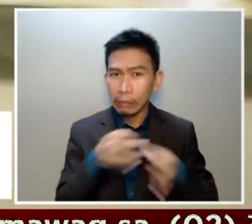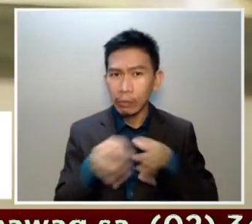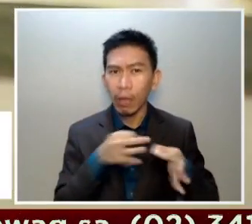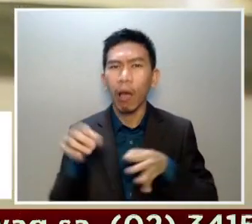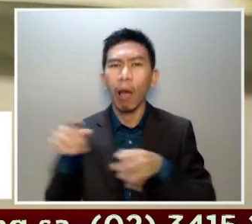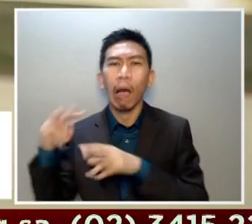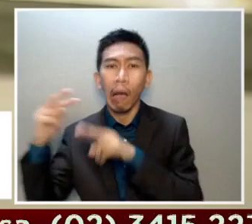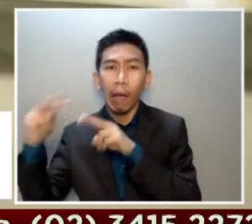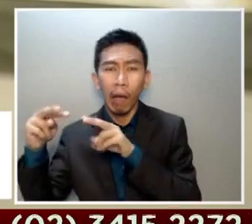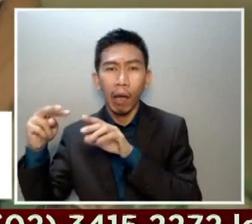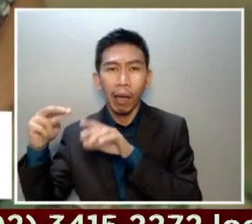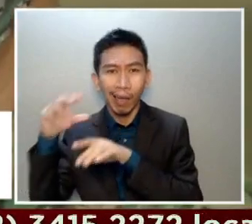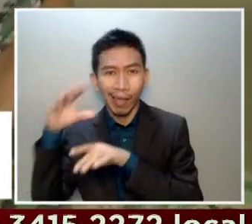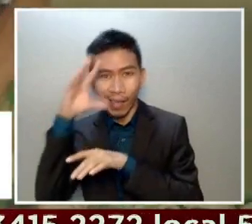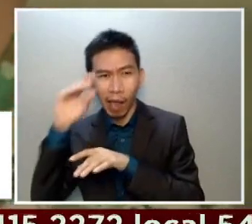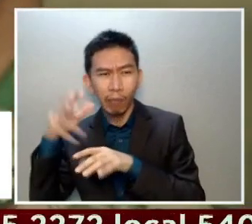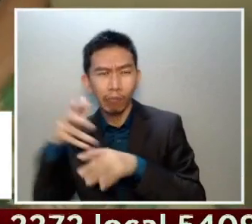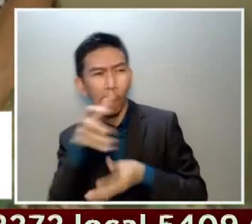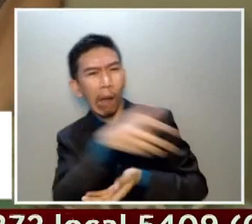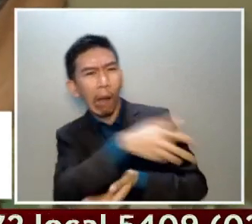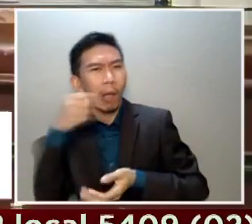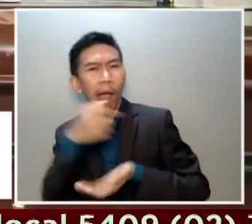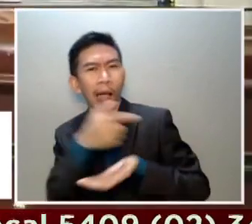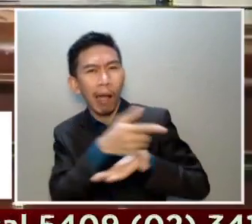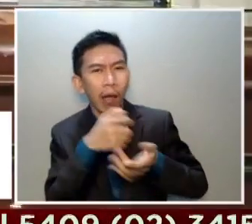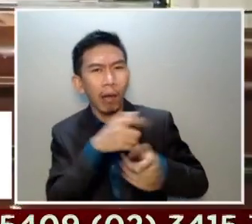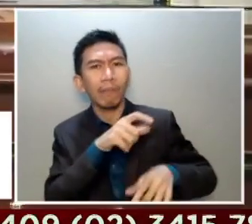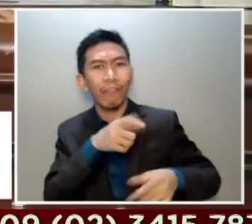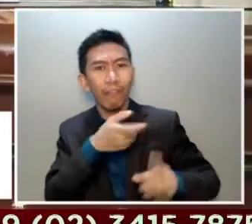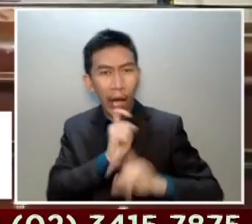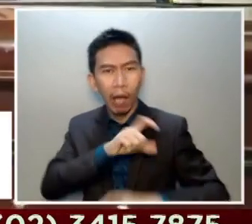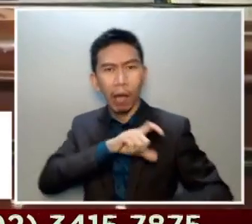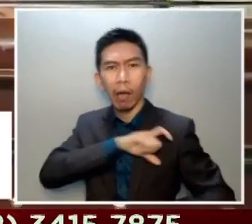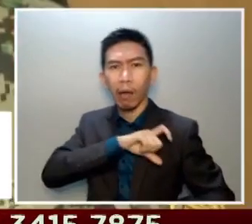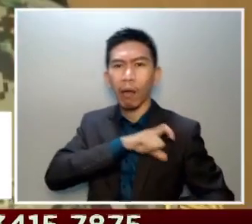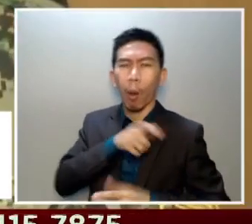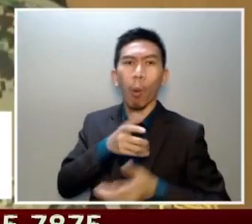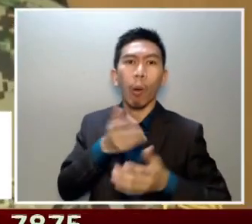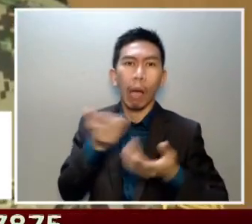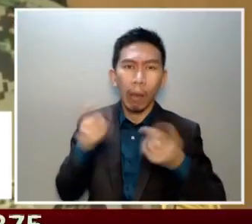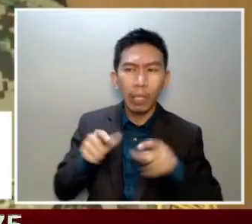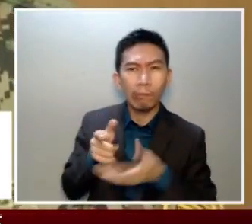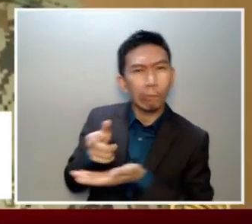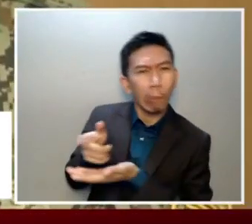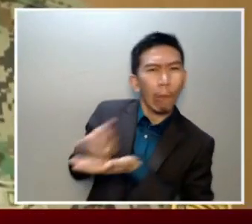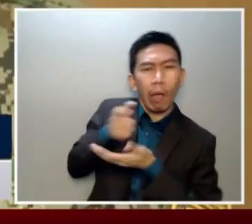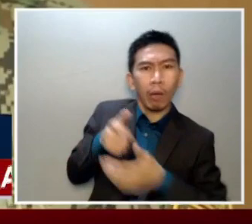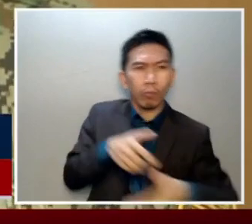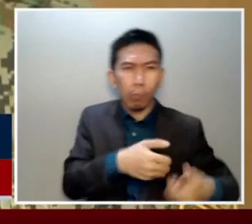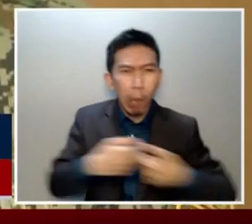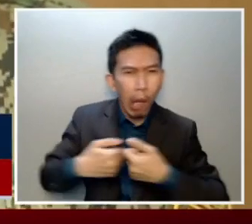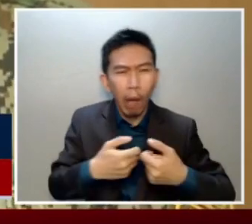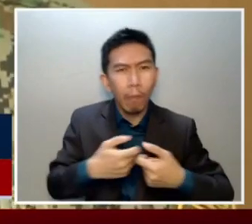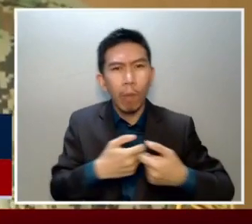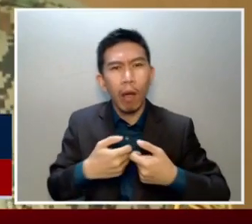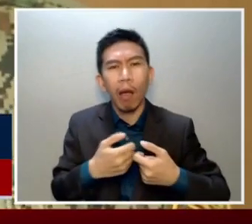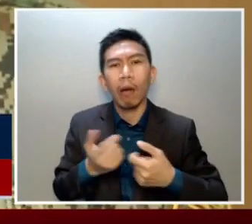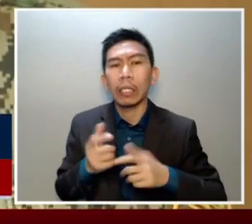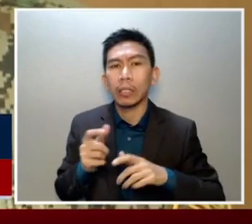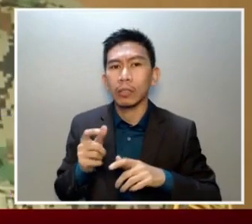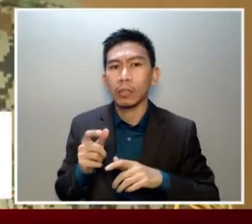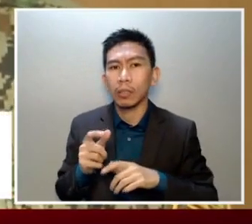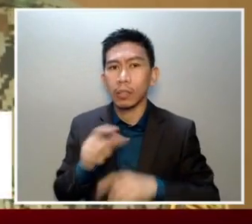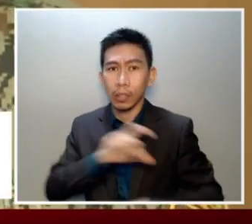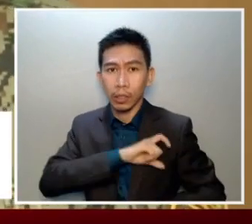si Senior Master Sergeant Christopher Salcedo, kaya siya nabaril. Bubunuan sila lahat eh. So itong isa, si